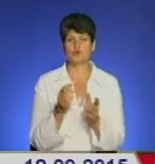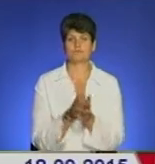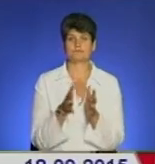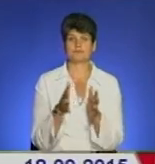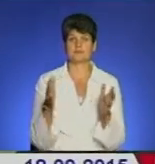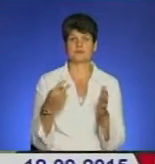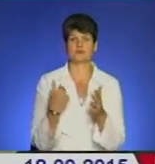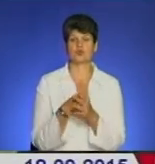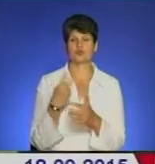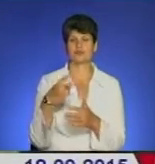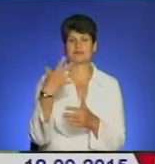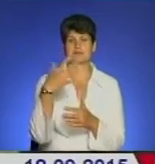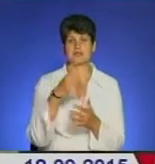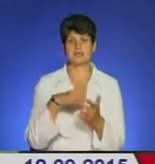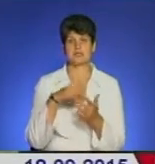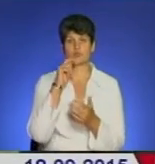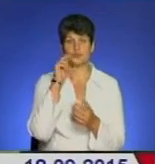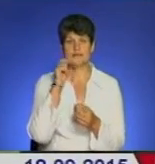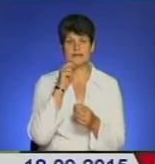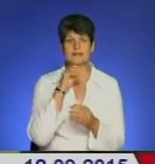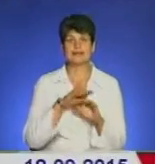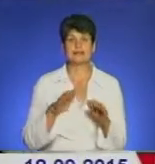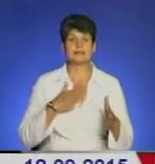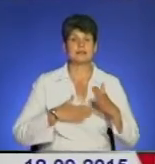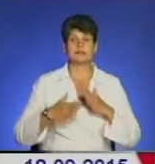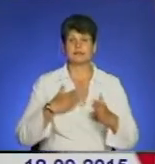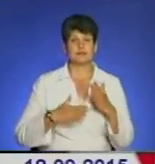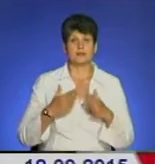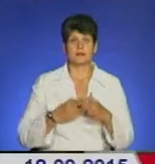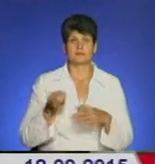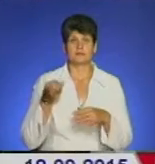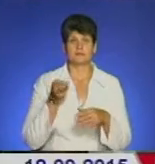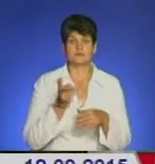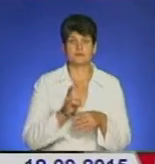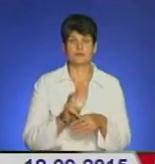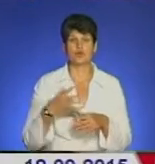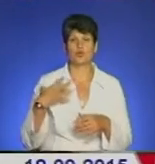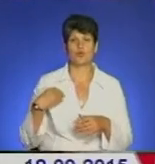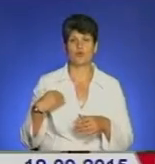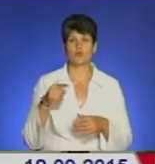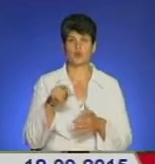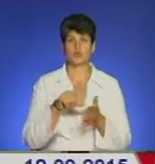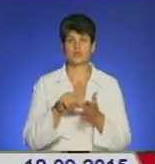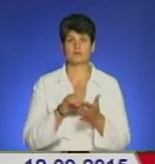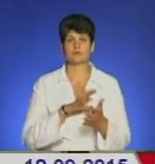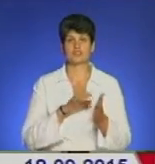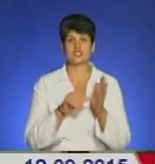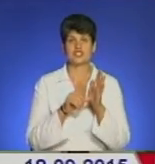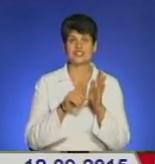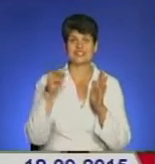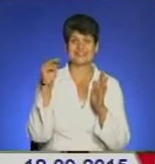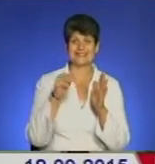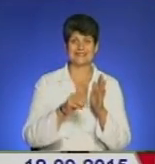до 25 міст України. Діти із захопленням відвідують місто професій. У Львові його учасниками стали 6 тисяч